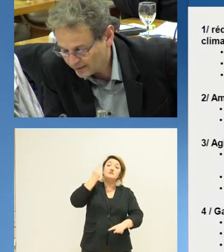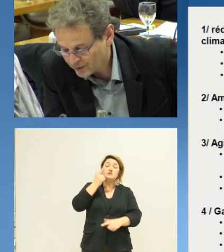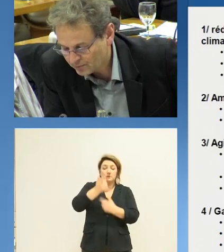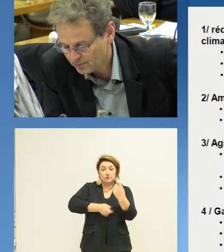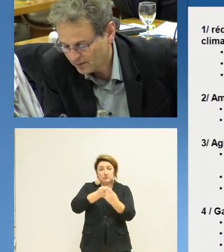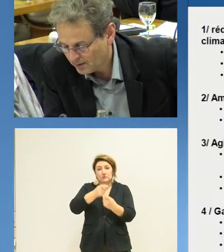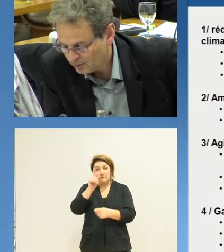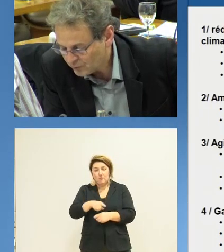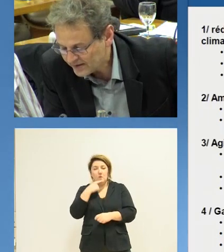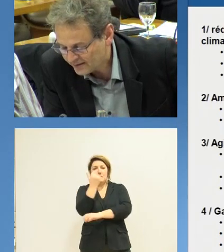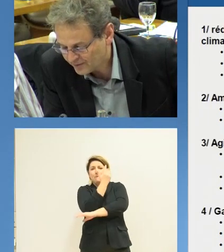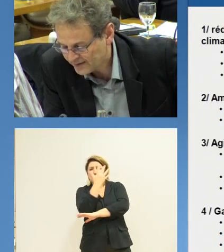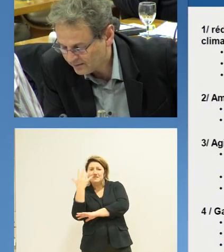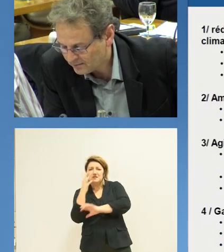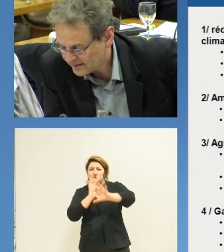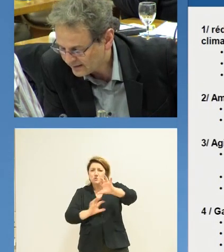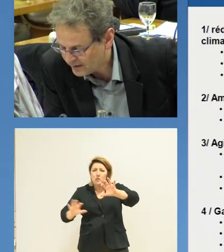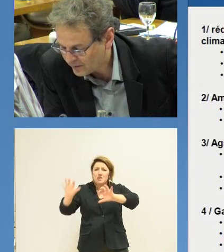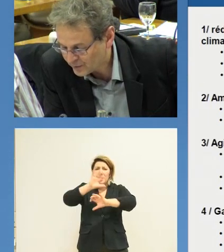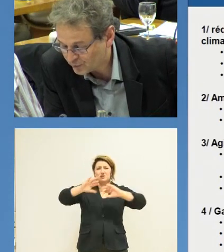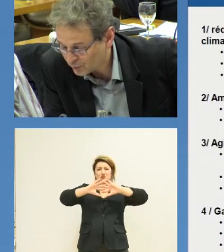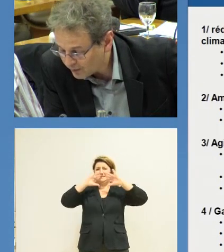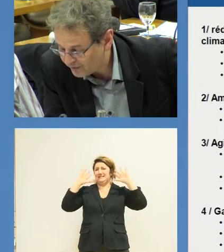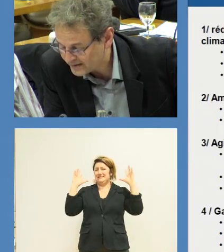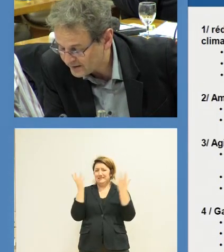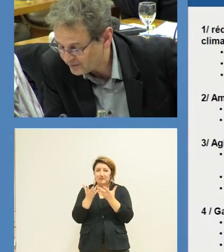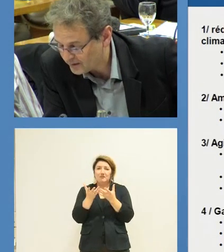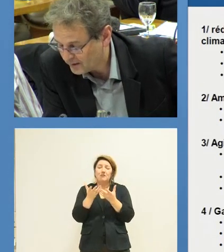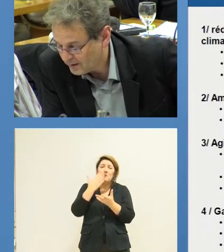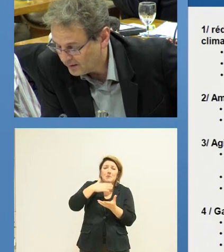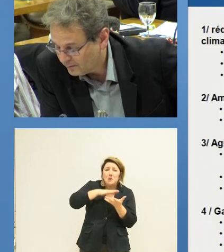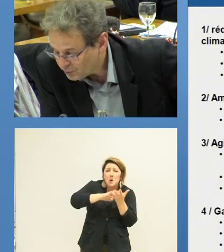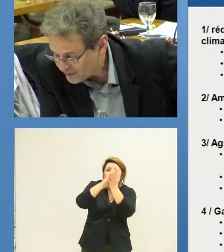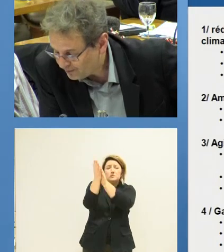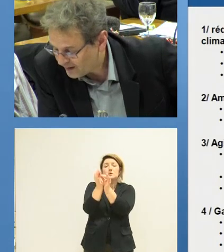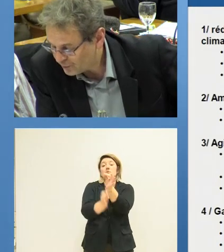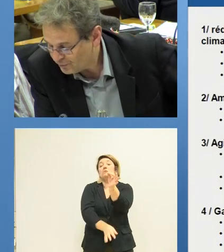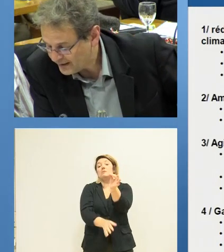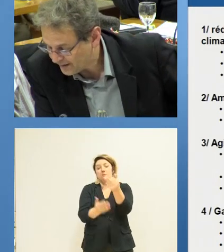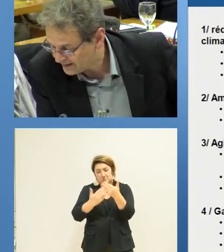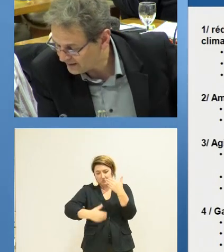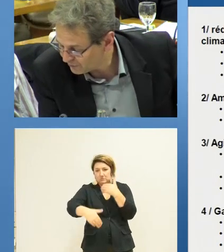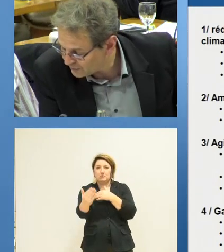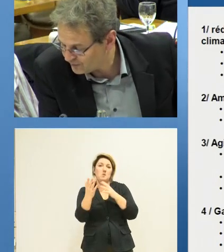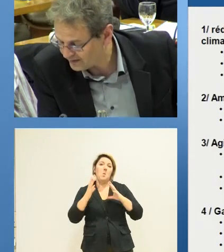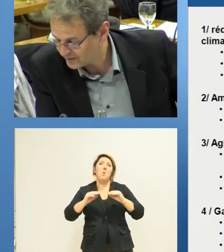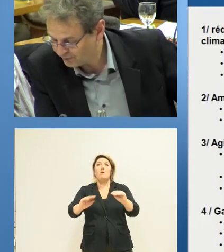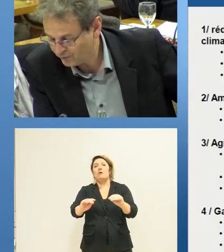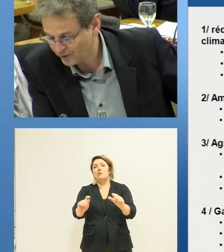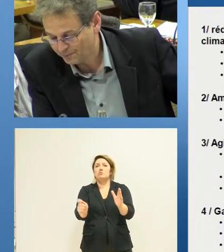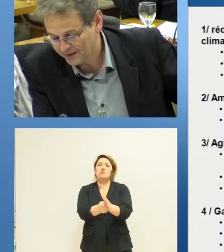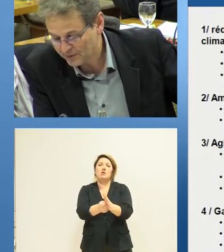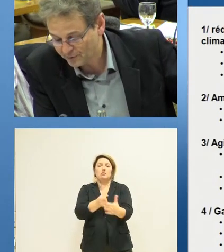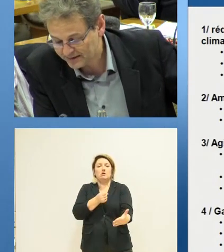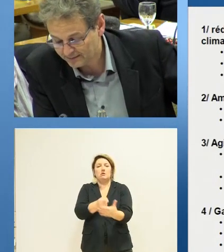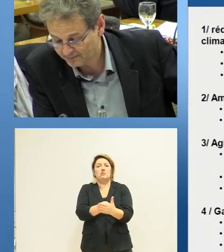zonage toutes ces avancées c'est ce améliorations seront effectives pour des opérations menées à partir de la fin 2019 une